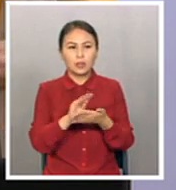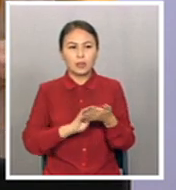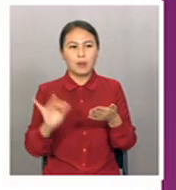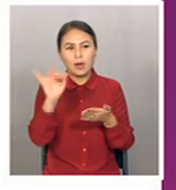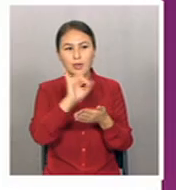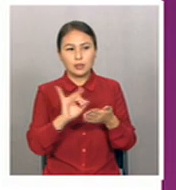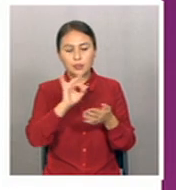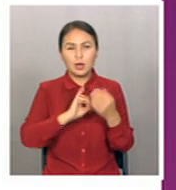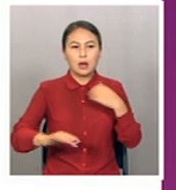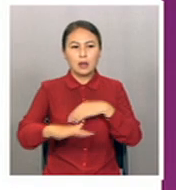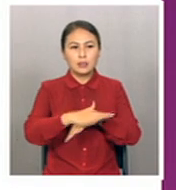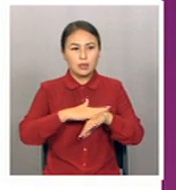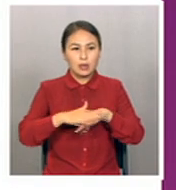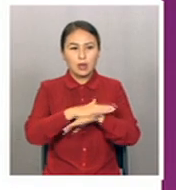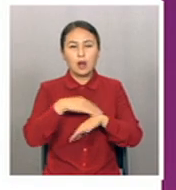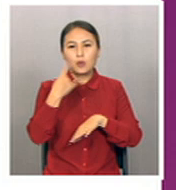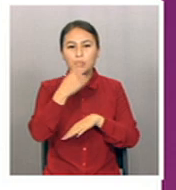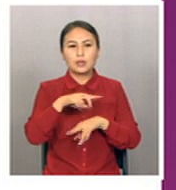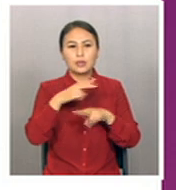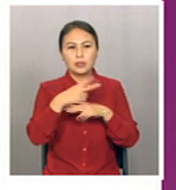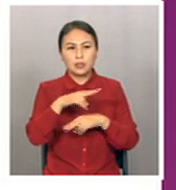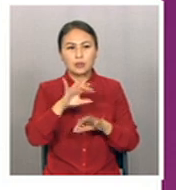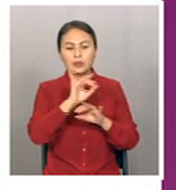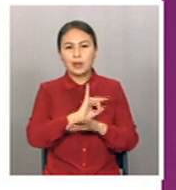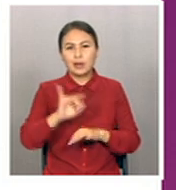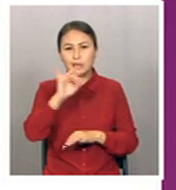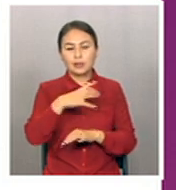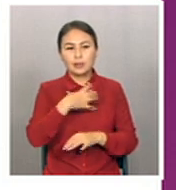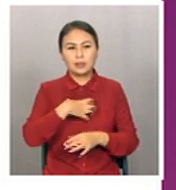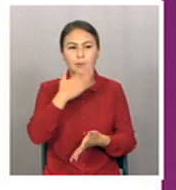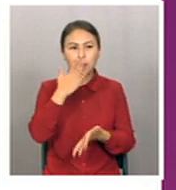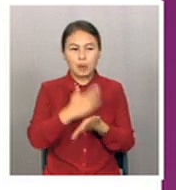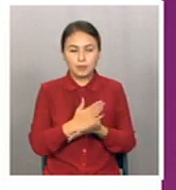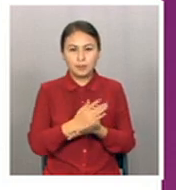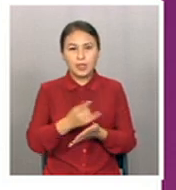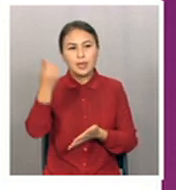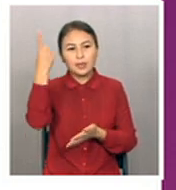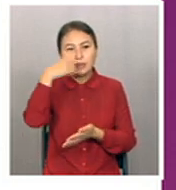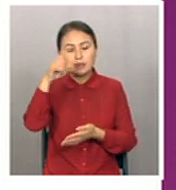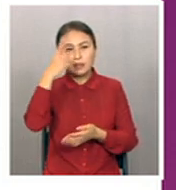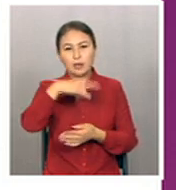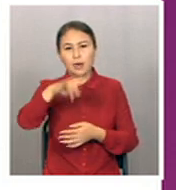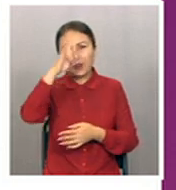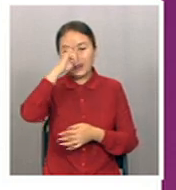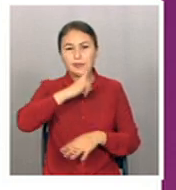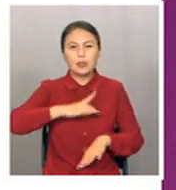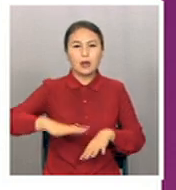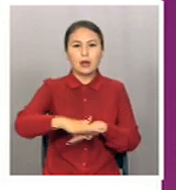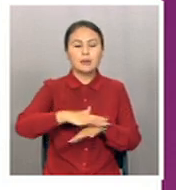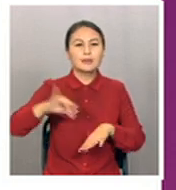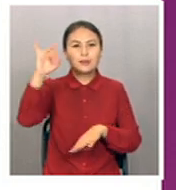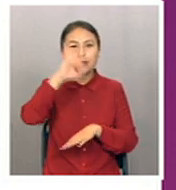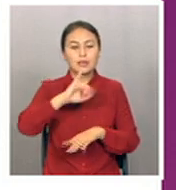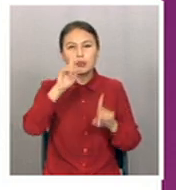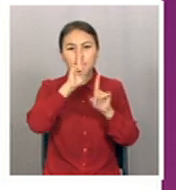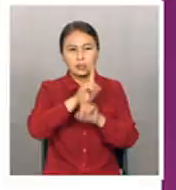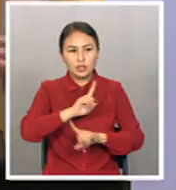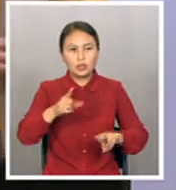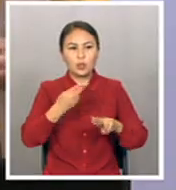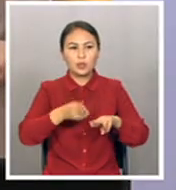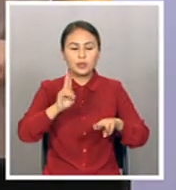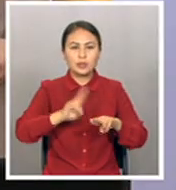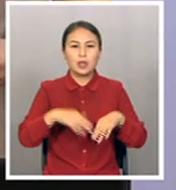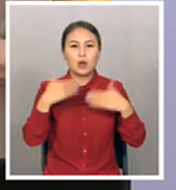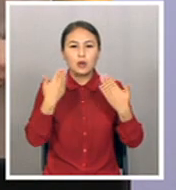ауыз әдебиетінің тарихи негізі бар саласы. Қазақ аңыздарының ертегіден ерекшелігі сол,